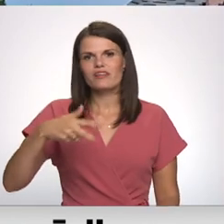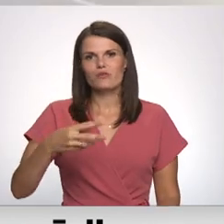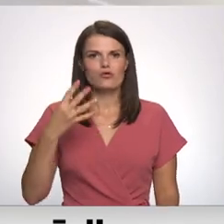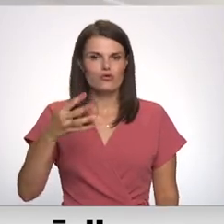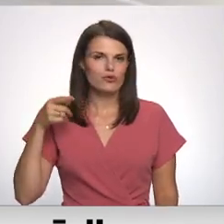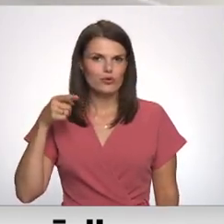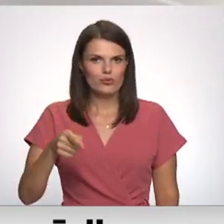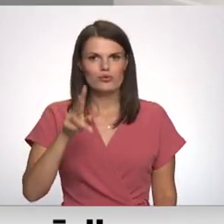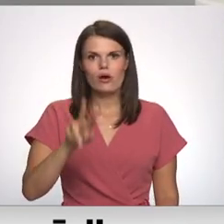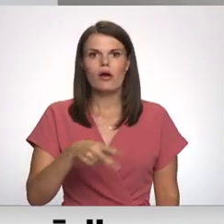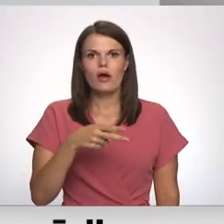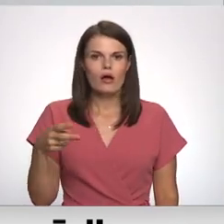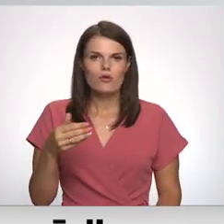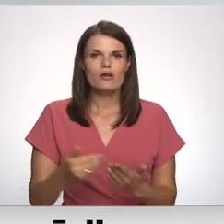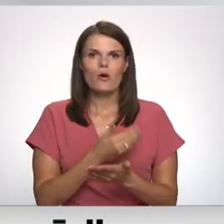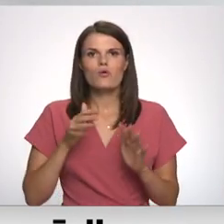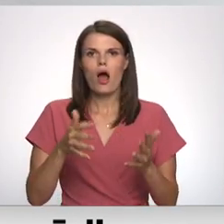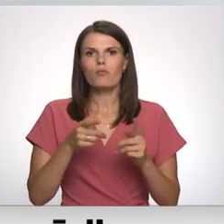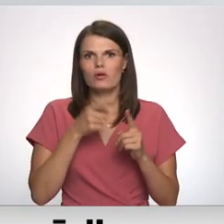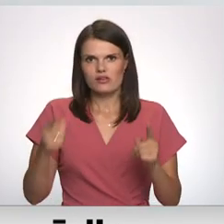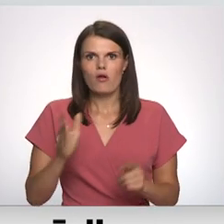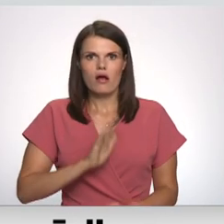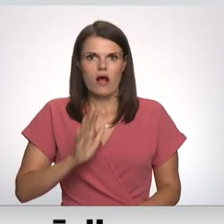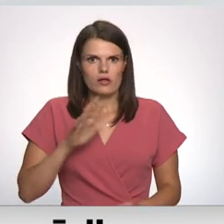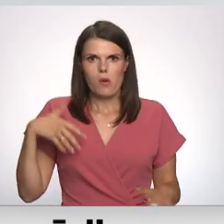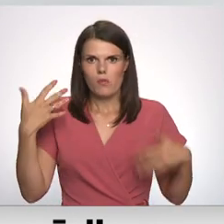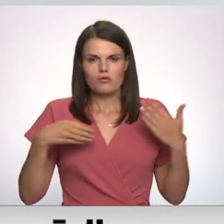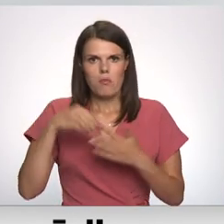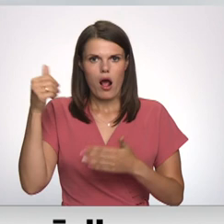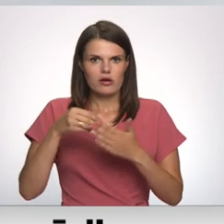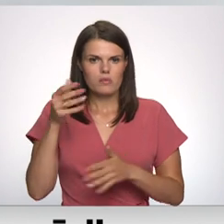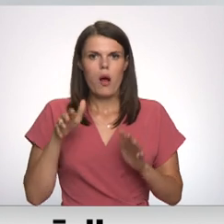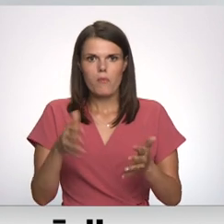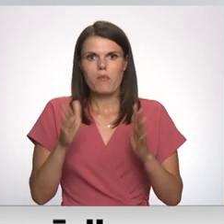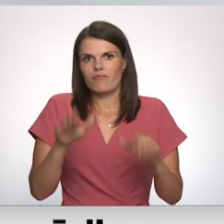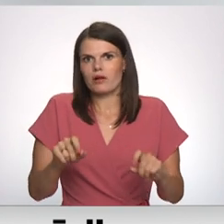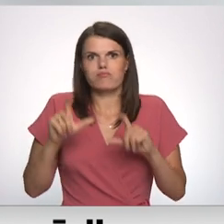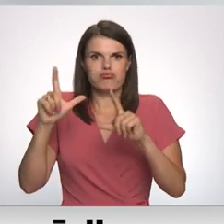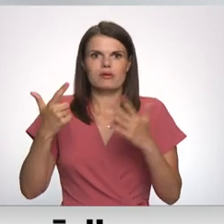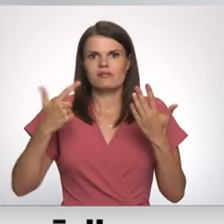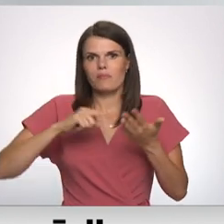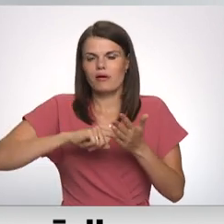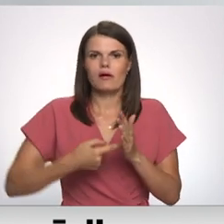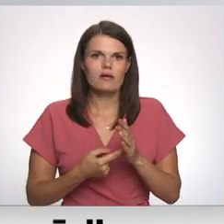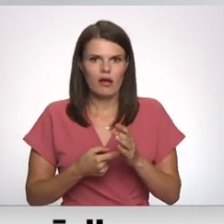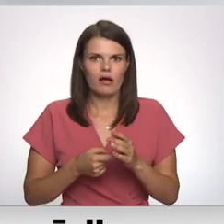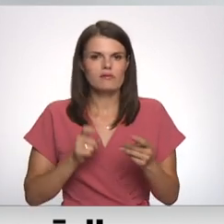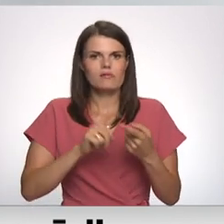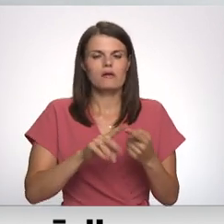eiro. Jauno apkuras sezonu gaidām ar bažām, jo rēķini par apkuru var pieaugt pat 7 reizes attiecībā, kā tas